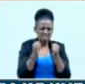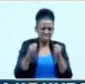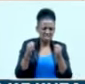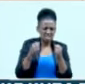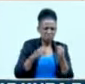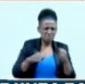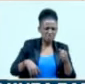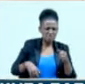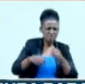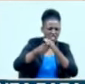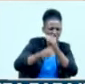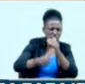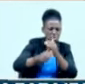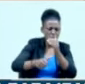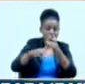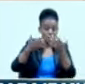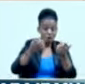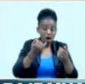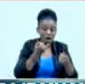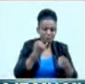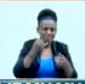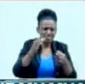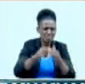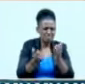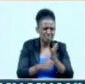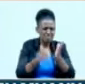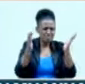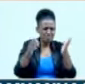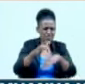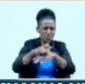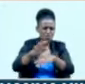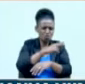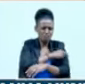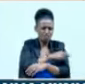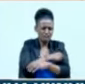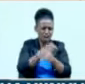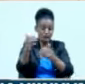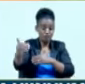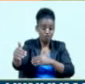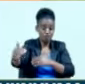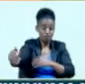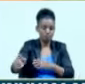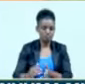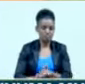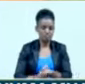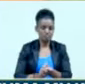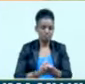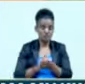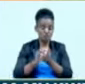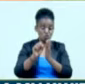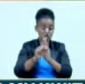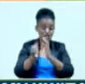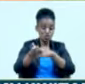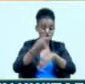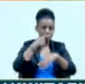musonga, impiswi ku bantu bakuru cyangwa ku bana, ufite ikindi kibazo gikomeye bamwohereze ku kigo nderabuzima kiba kiri hafi aho ngaho. Niba utugari